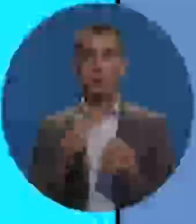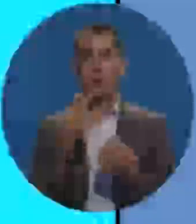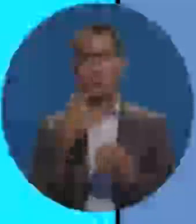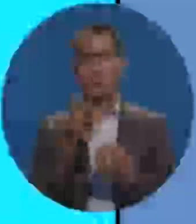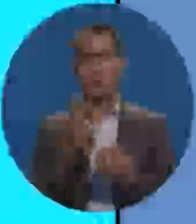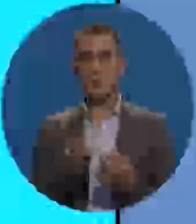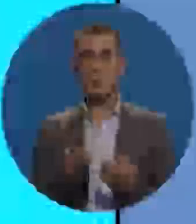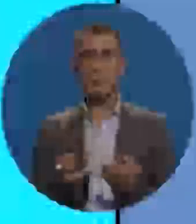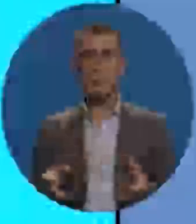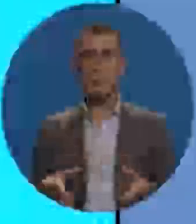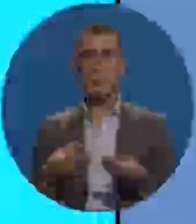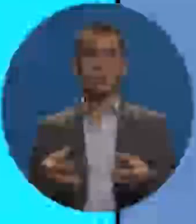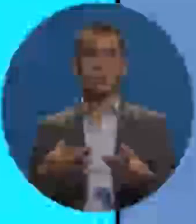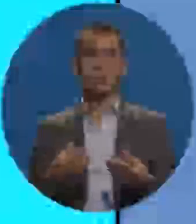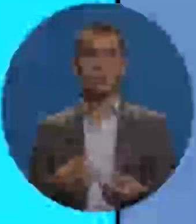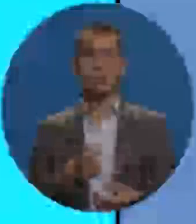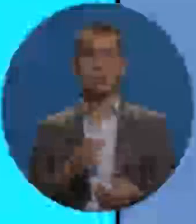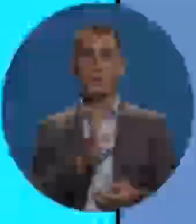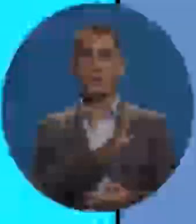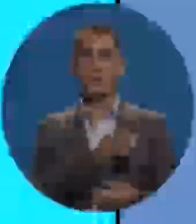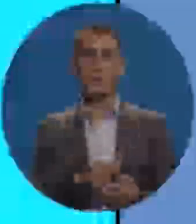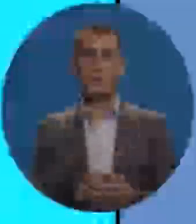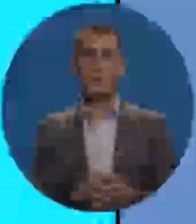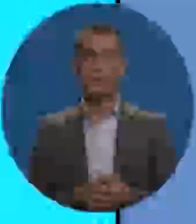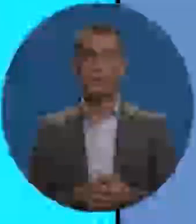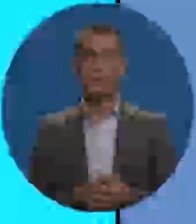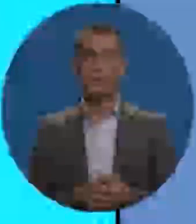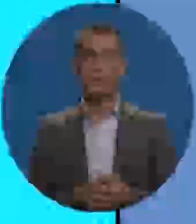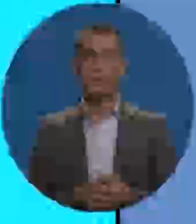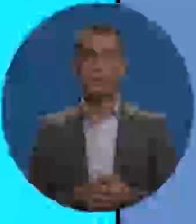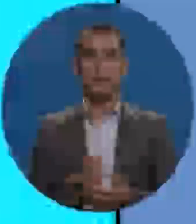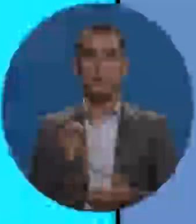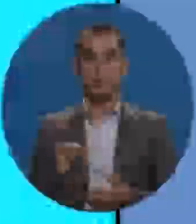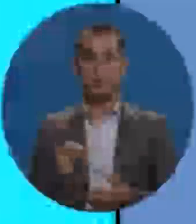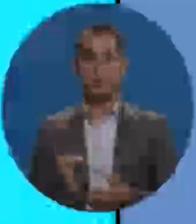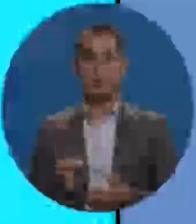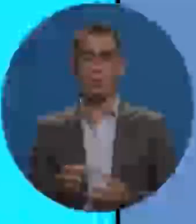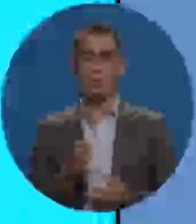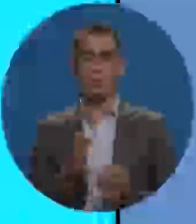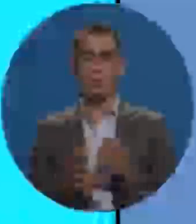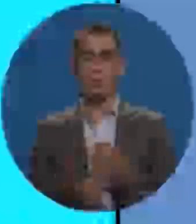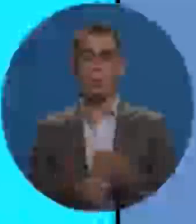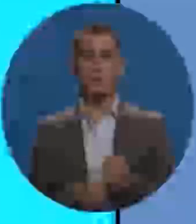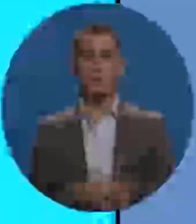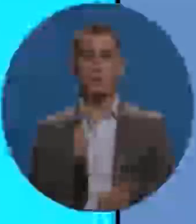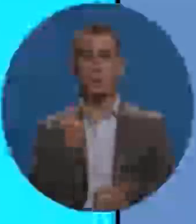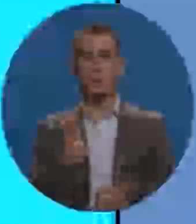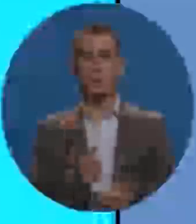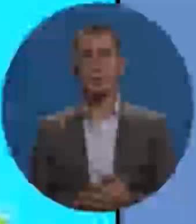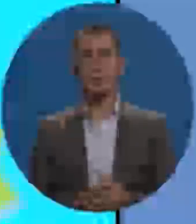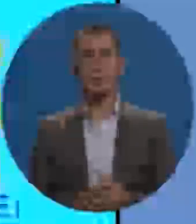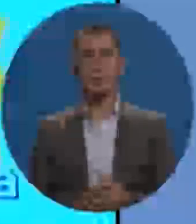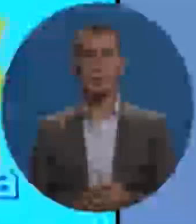екен. Сіздерде ұсылай орыладыңыз ба, балаларым? Онда дұрыс орылағансыз. Бәрекелі.